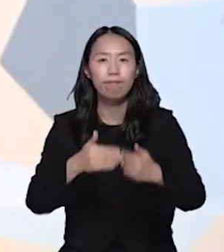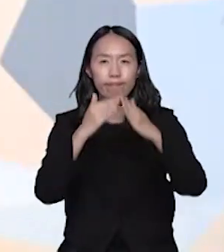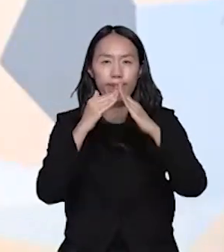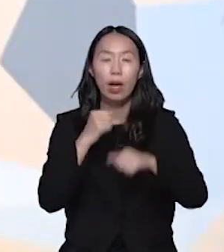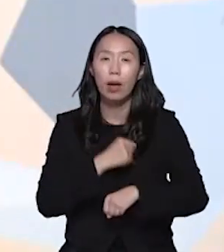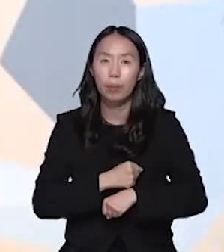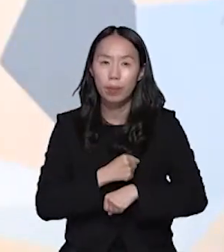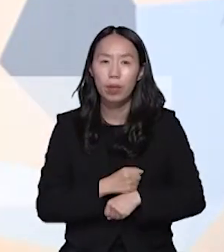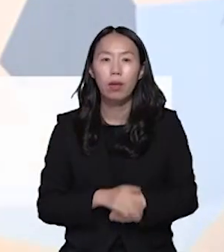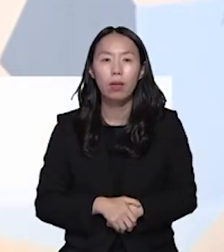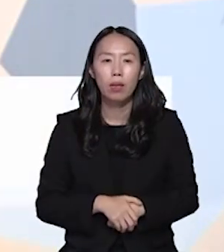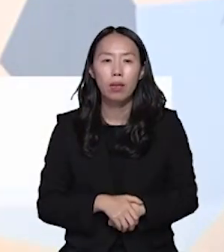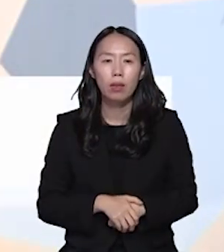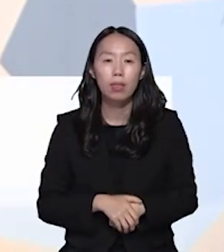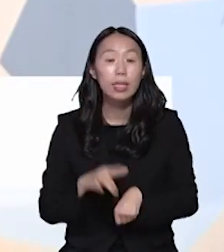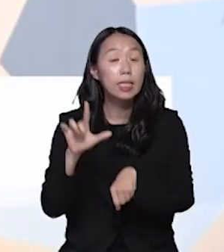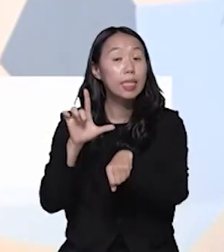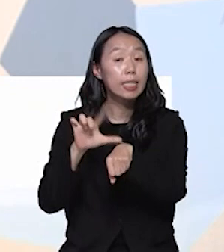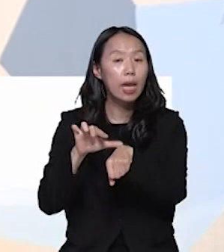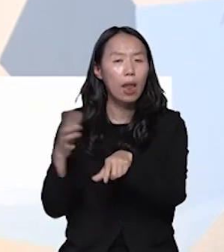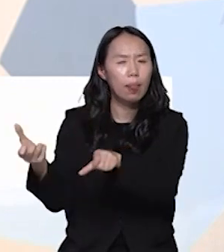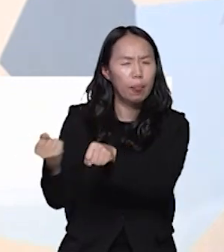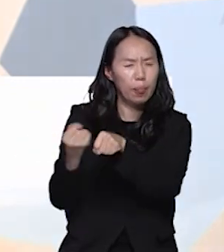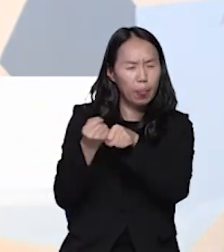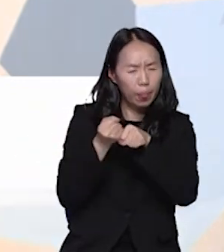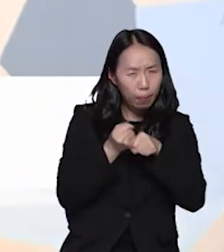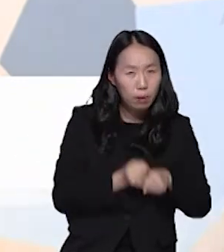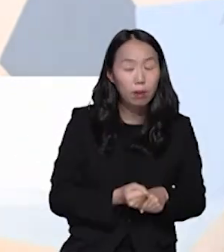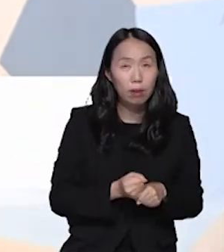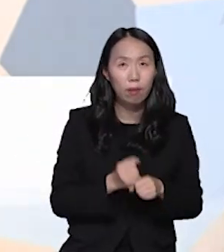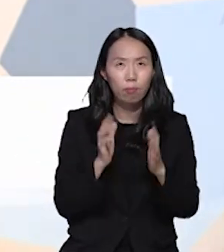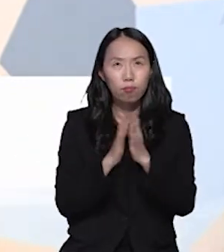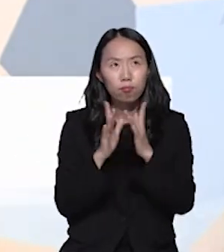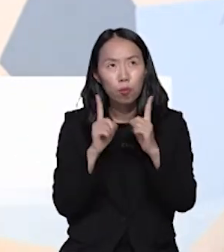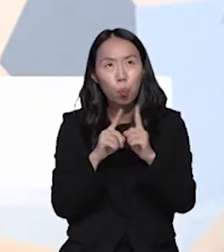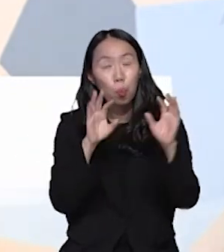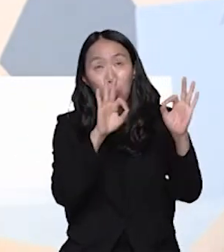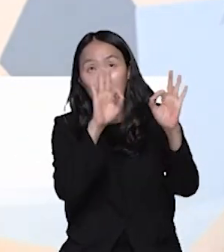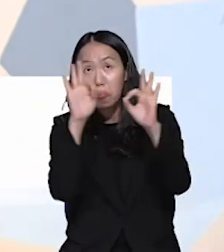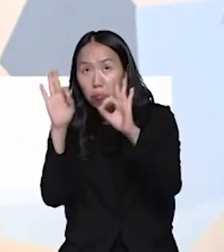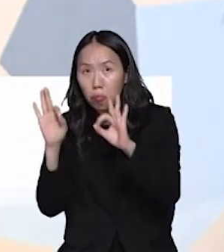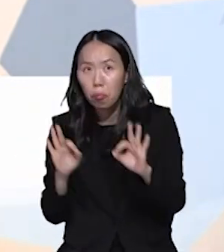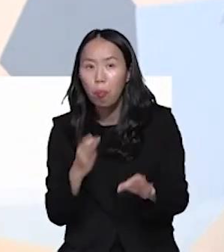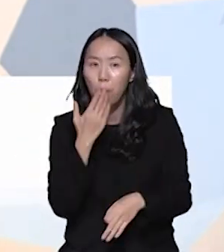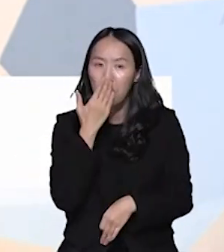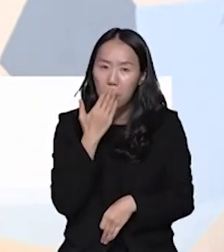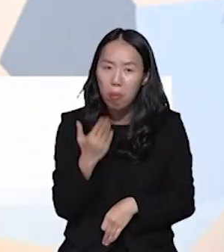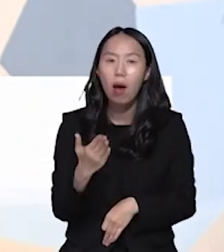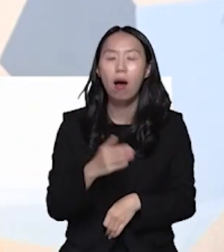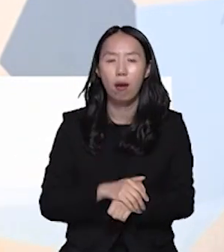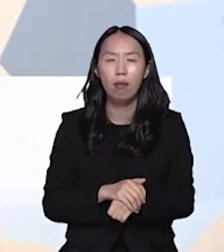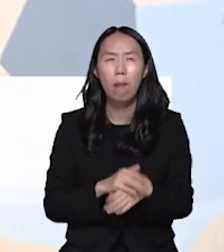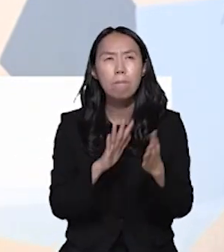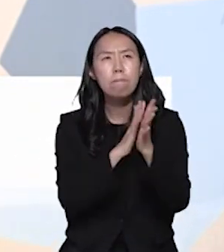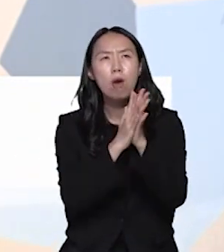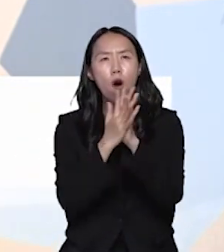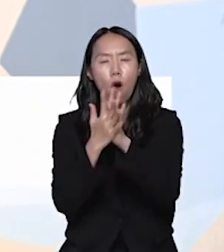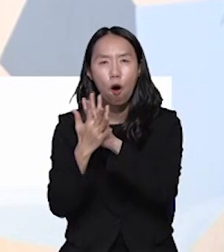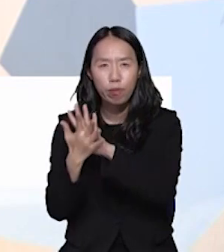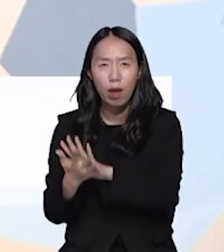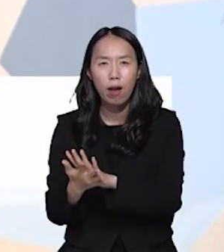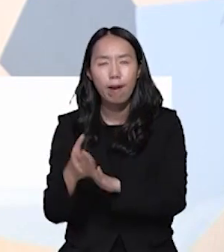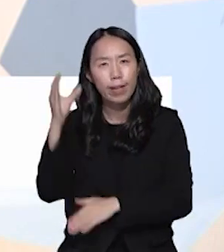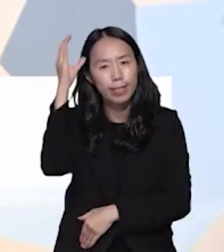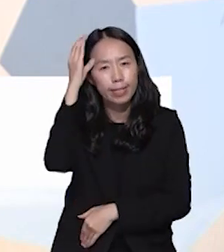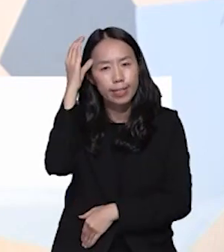최대한 그 시기를 당겨서 어 눈에 보이는 피부로 체감할 수 있는 그런 변화를 이끌어내